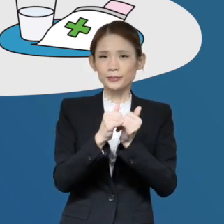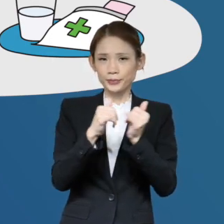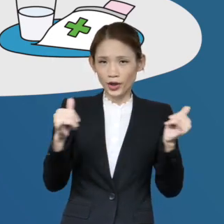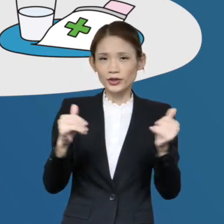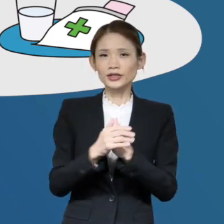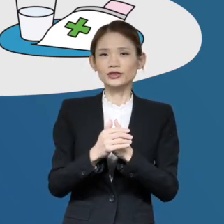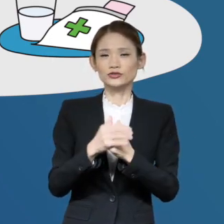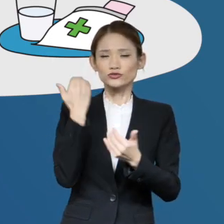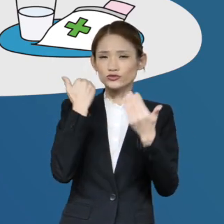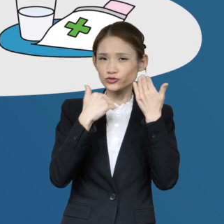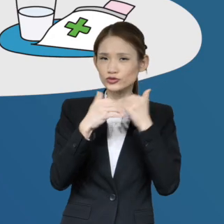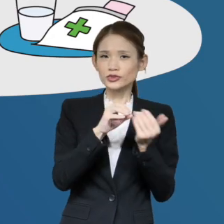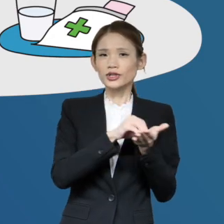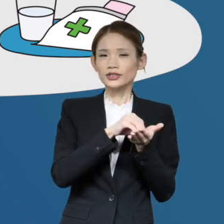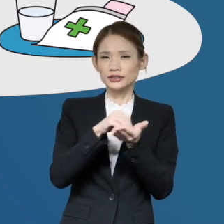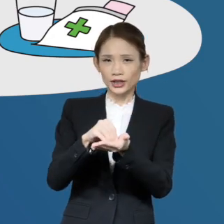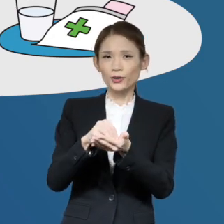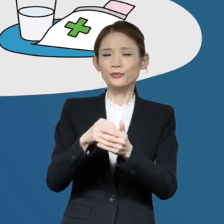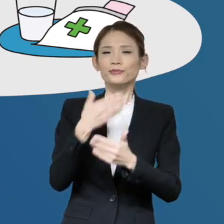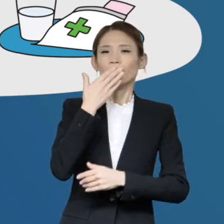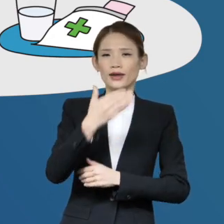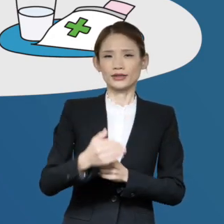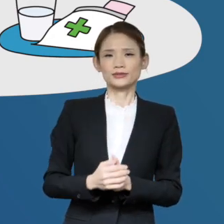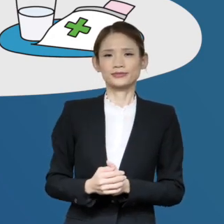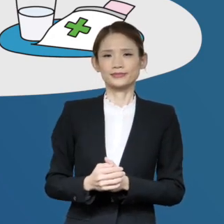참여하는 참여자라면 누구나 사용할 수